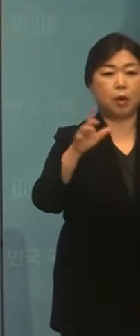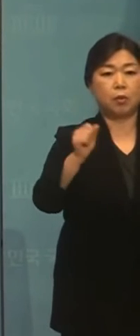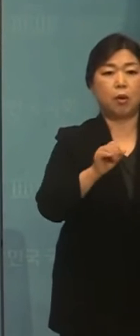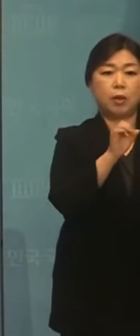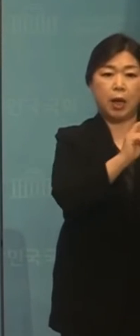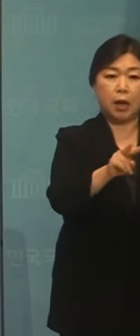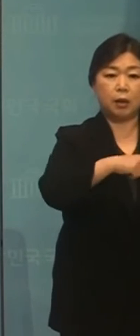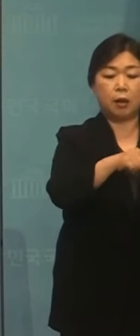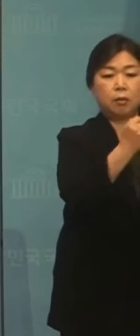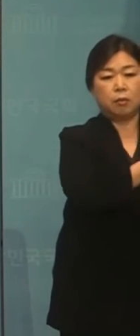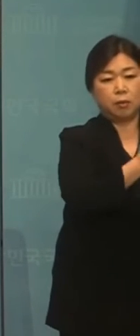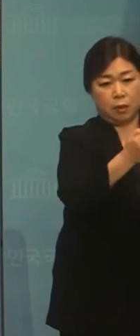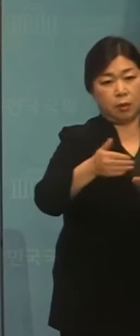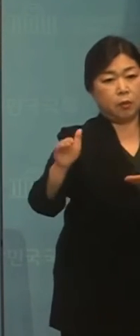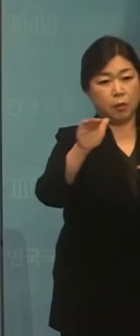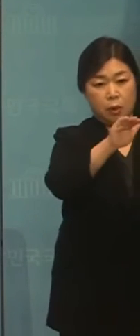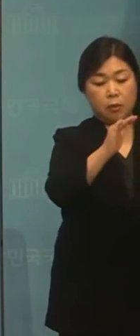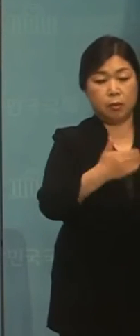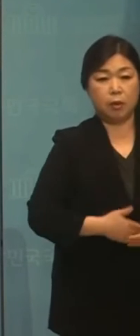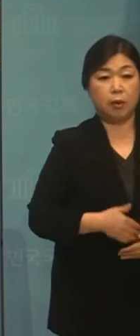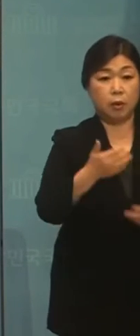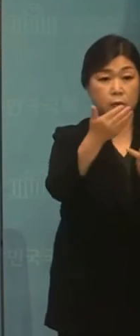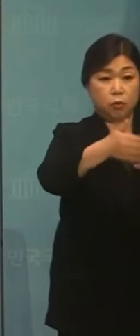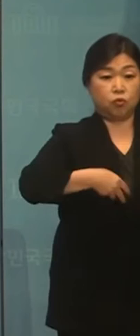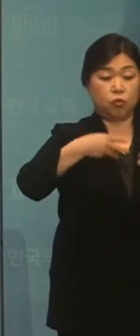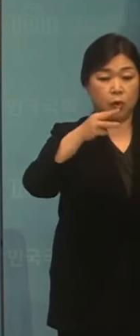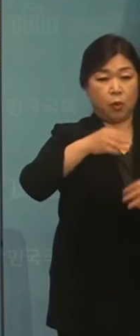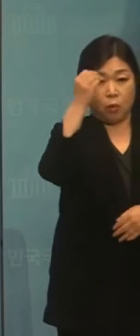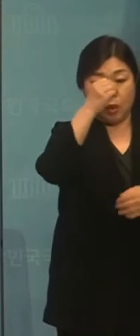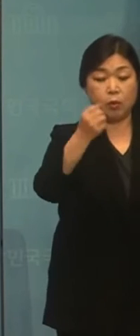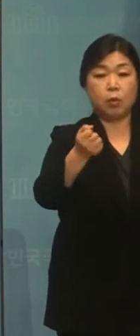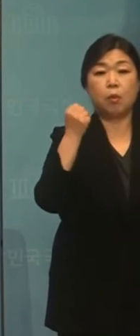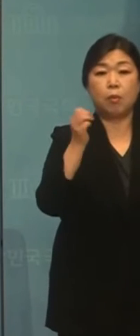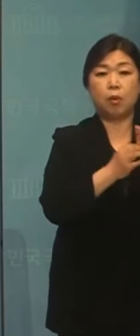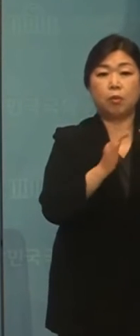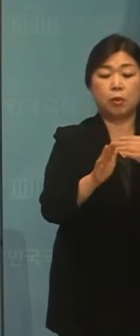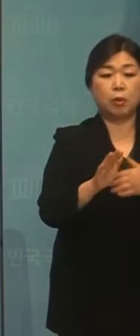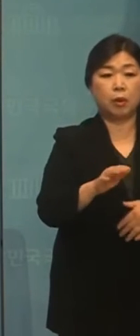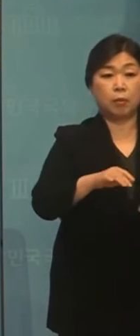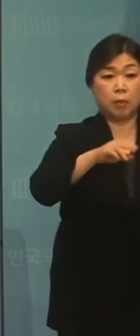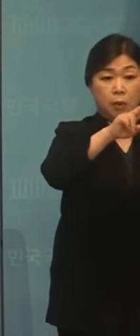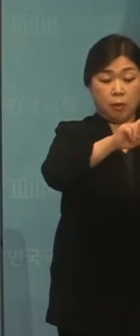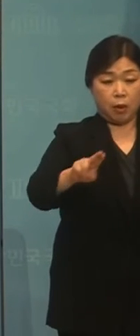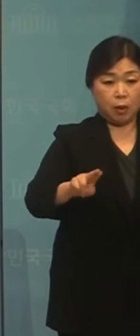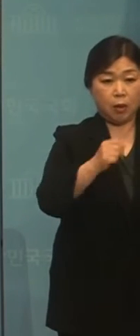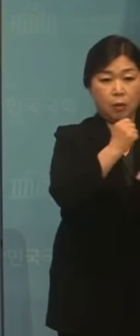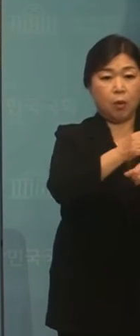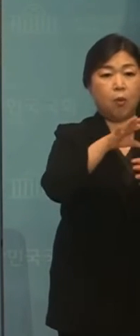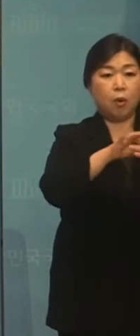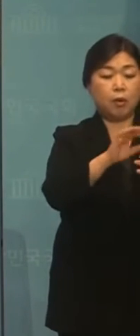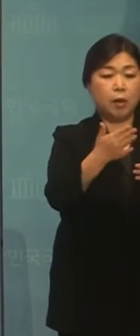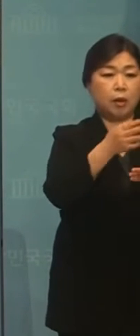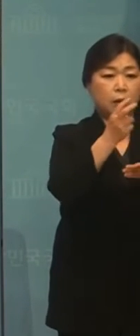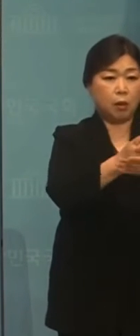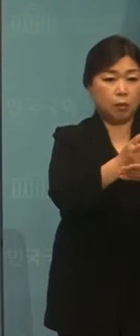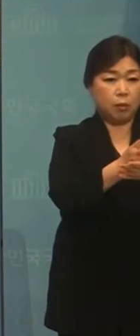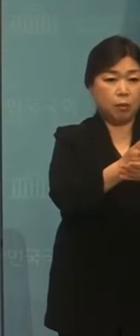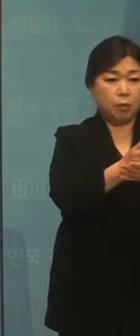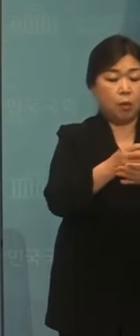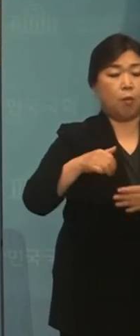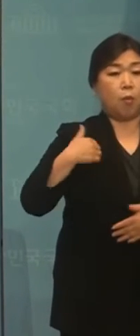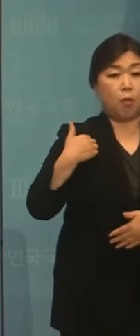설득해야 할 것이다. 강원도 춘천에서 고등학교를 졸업해 폐특법에 대한 강원도민의 염원을 모를 리